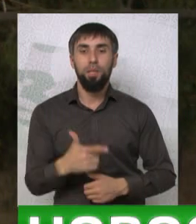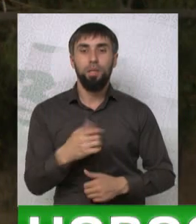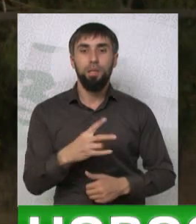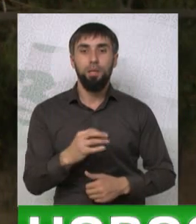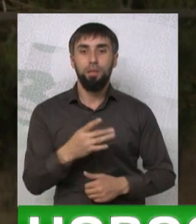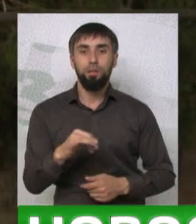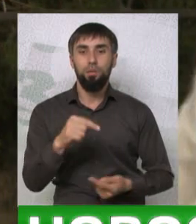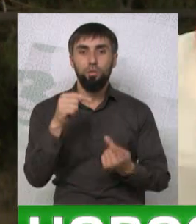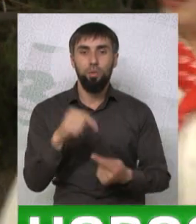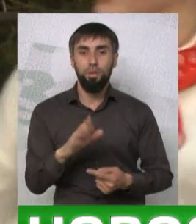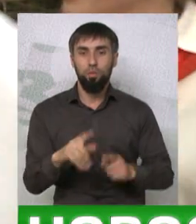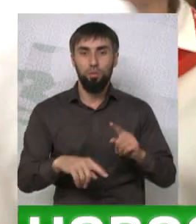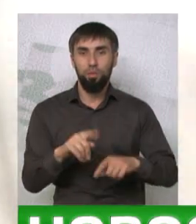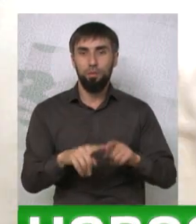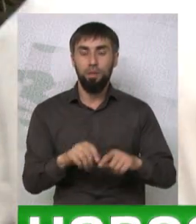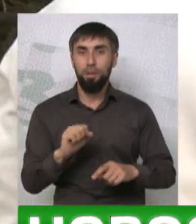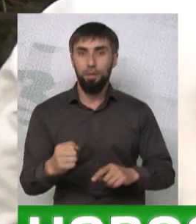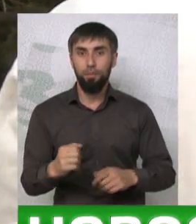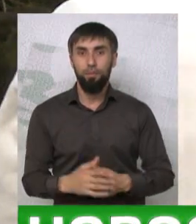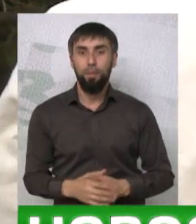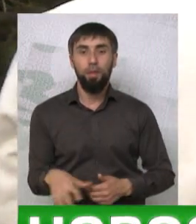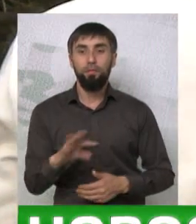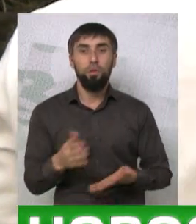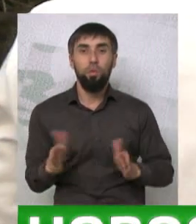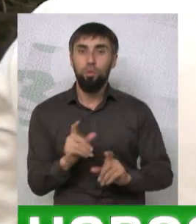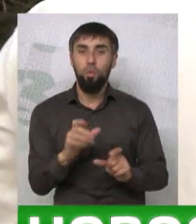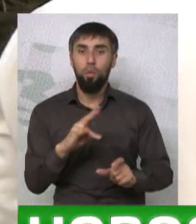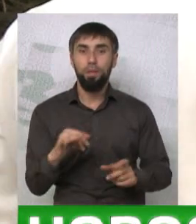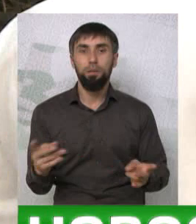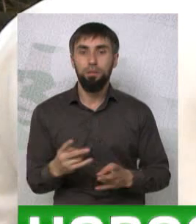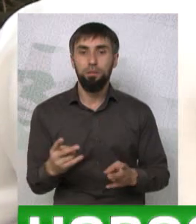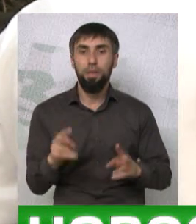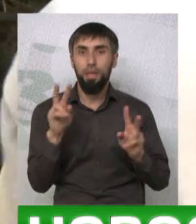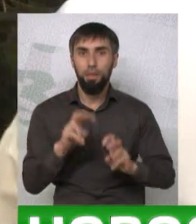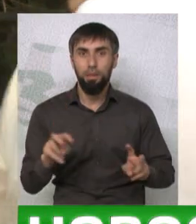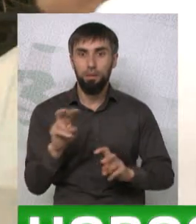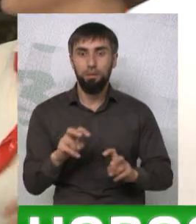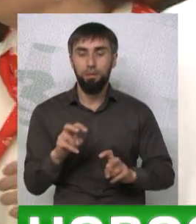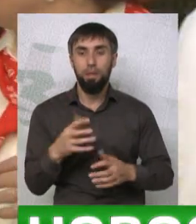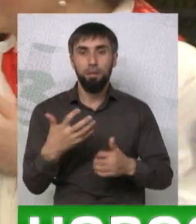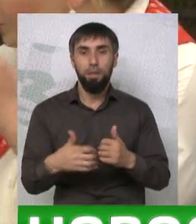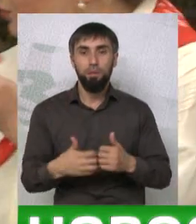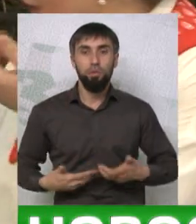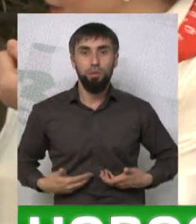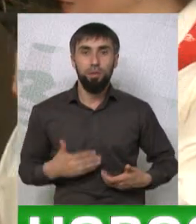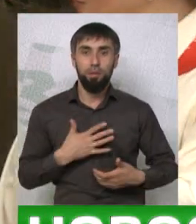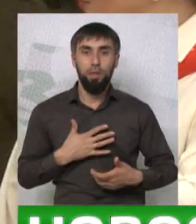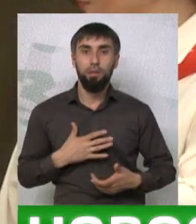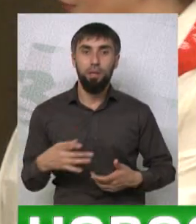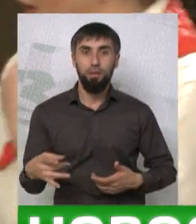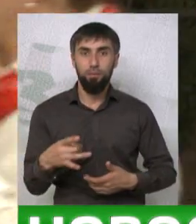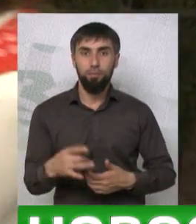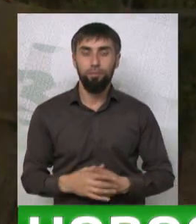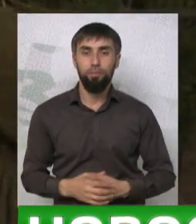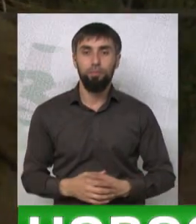генетически совпадает с родственниками. А все остальные люди, они должны искать среди жителей нашей